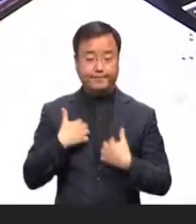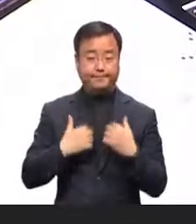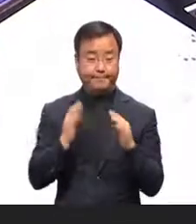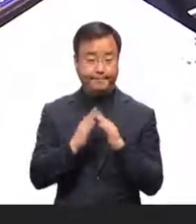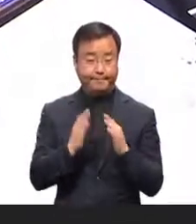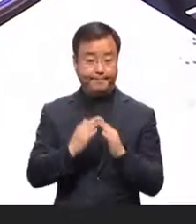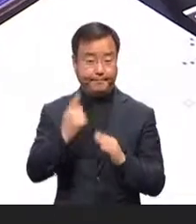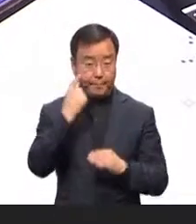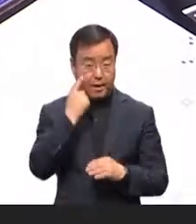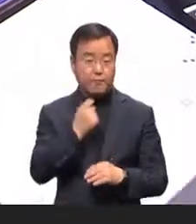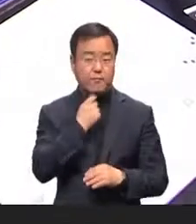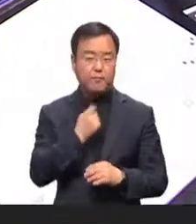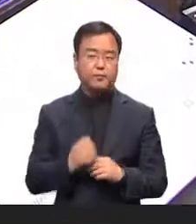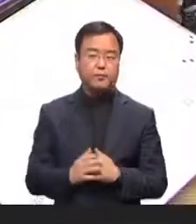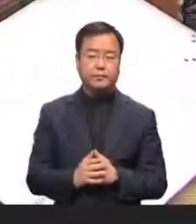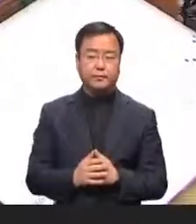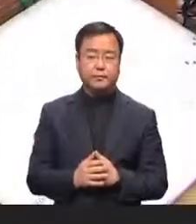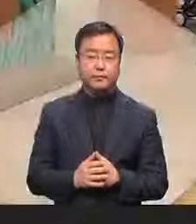해보고 싶었어요.